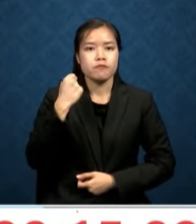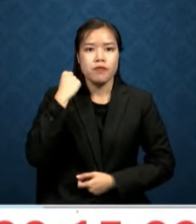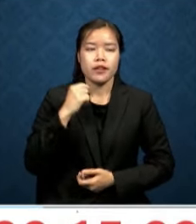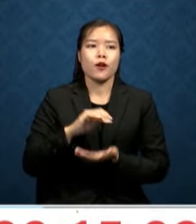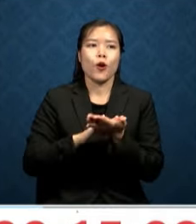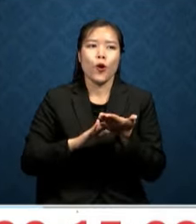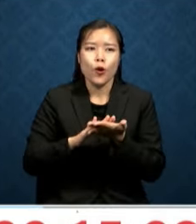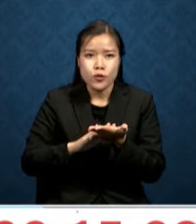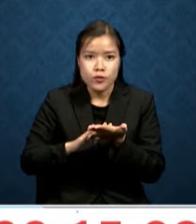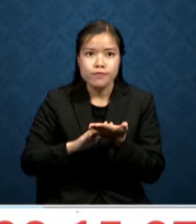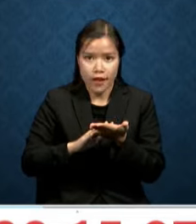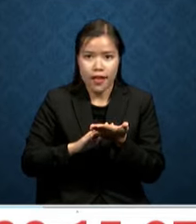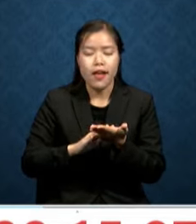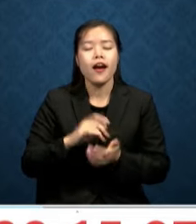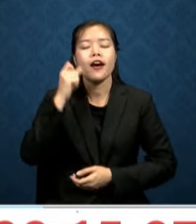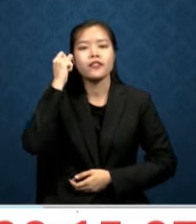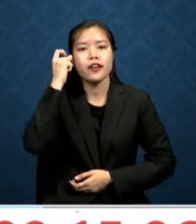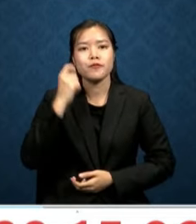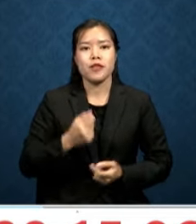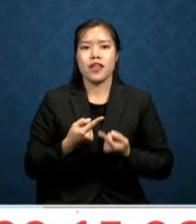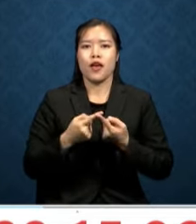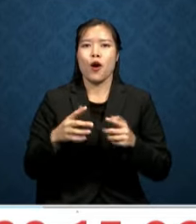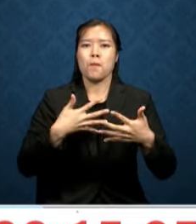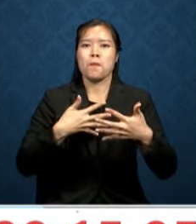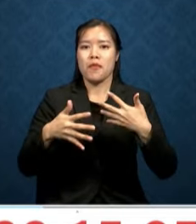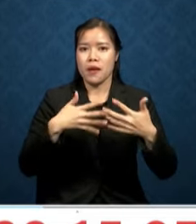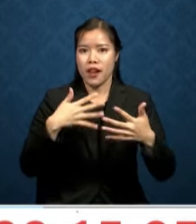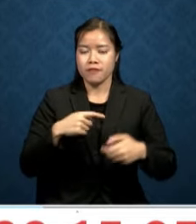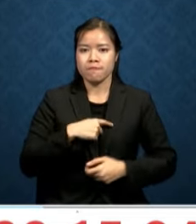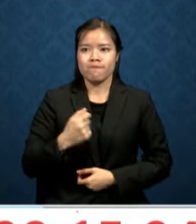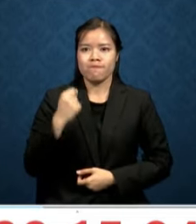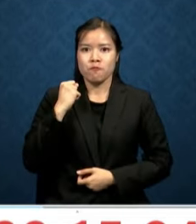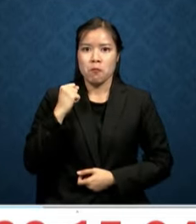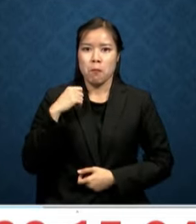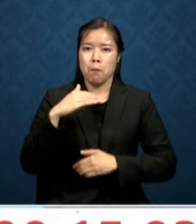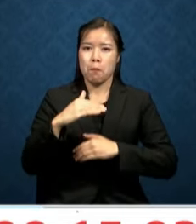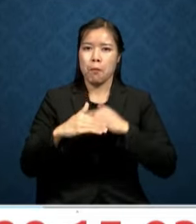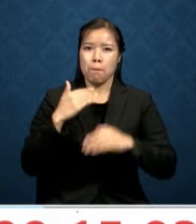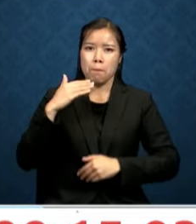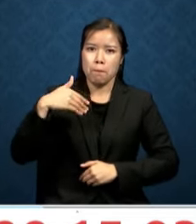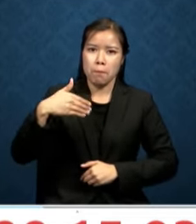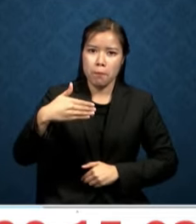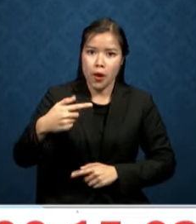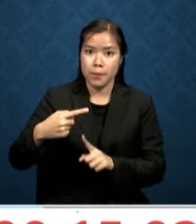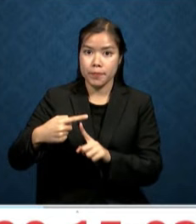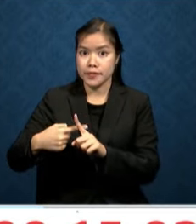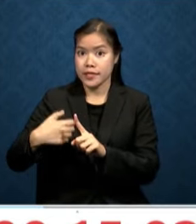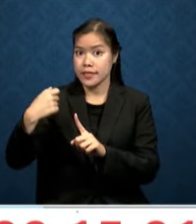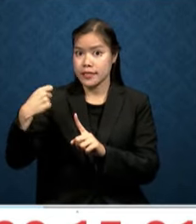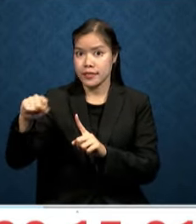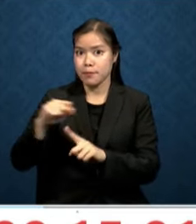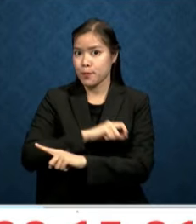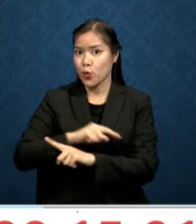ใจแต่ไม่เป็นไรนะฮะความมุ่งมั่นของท่านยังดำเนินการอย่างต่อเนื่องนะฮะ 1 ตุลาคมฮะเพื่อไม่